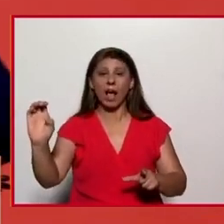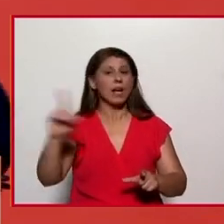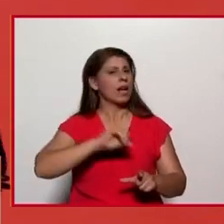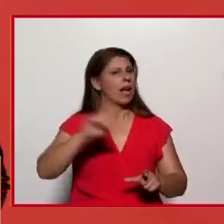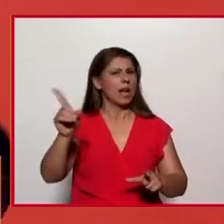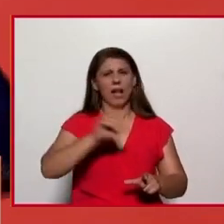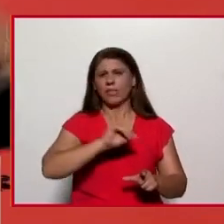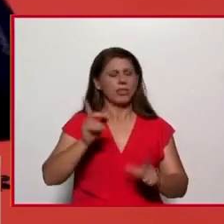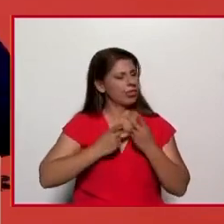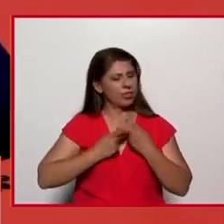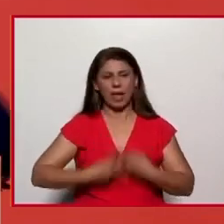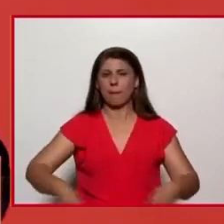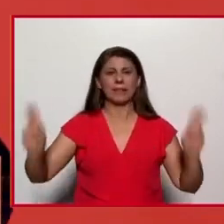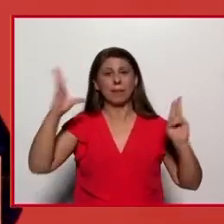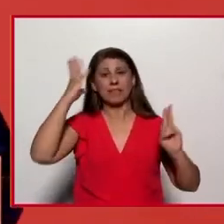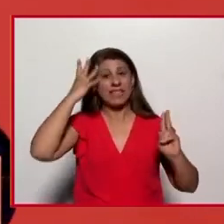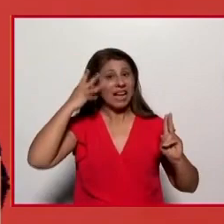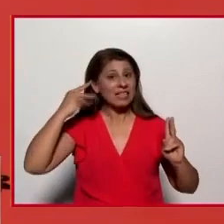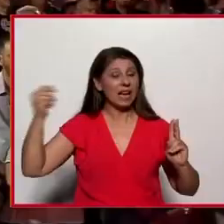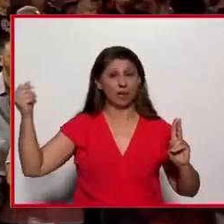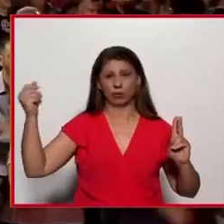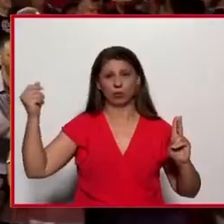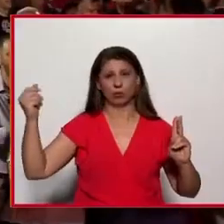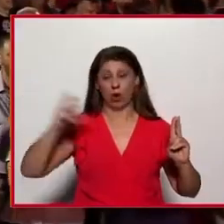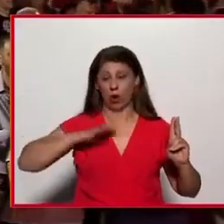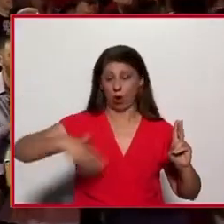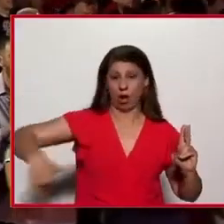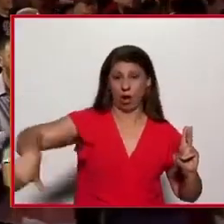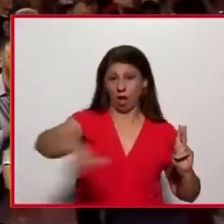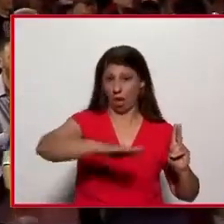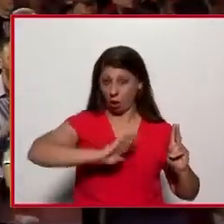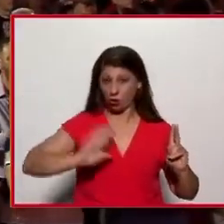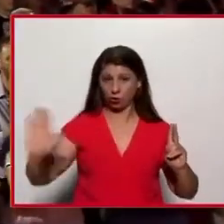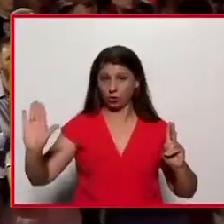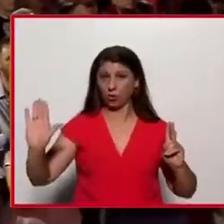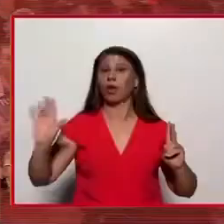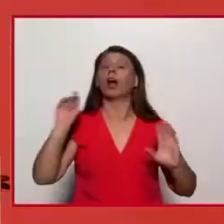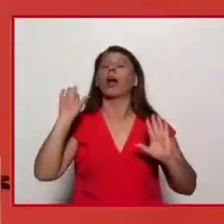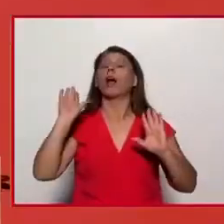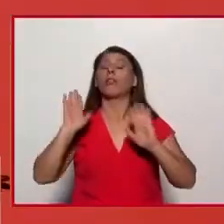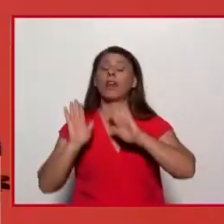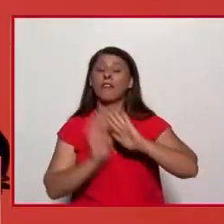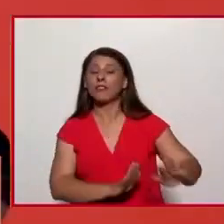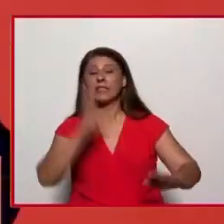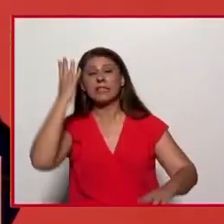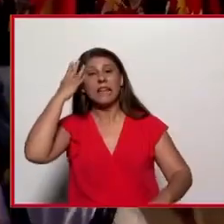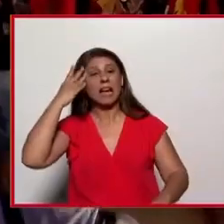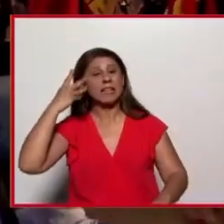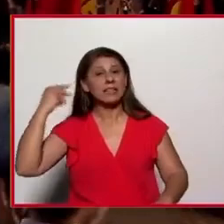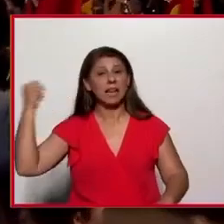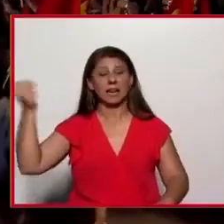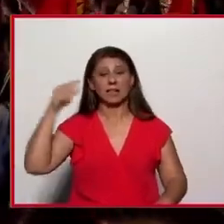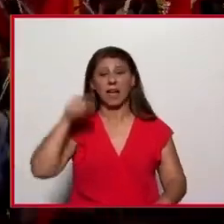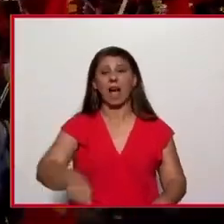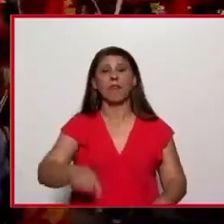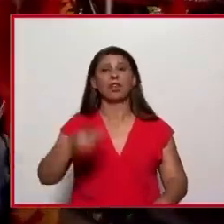θα επιτρέψει να ξεχαστούν. Ο λαός μας δεν θα αφήσει να ξεχαστεί